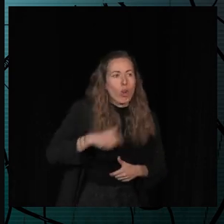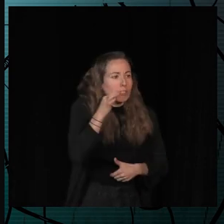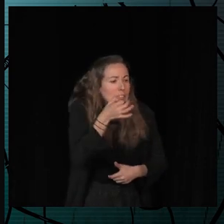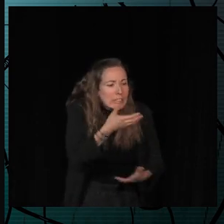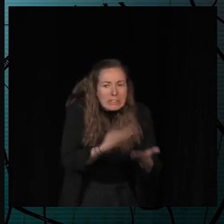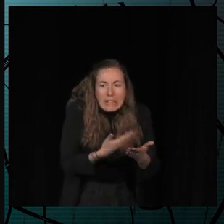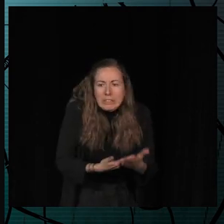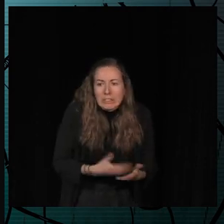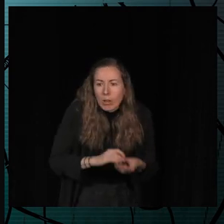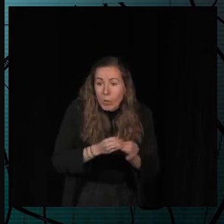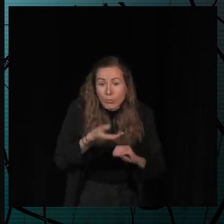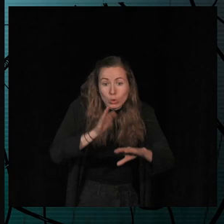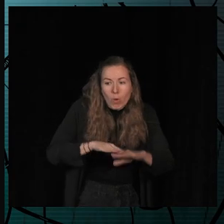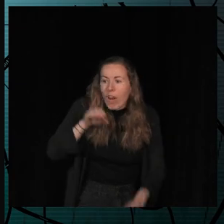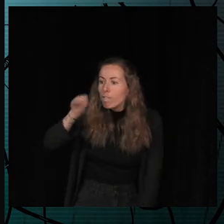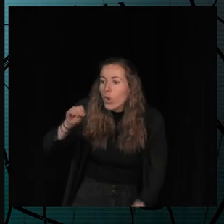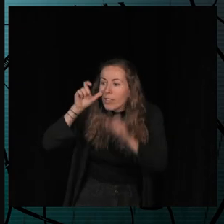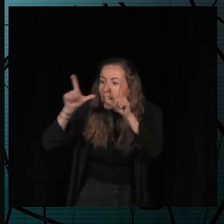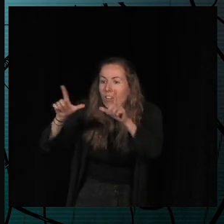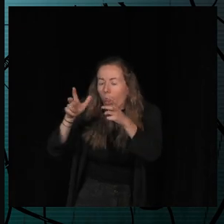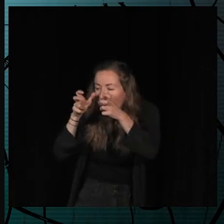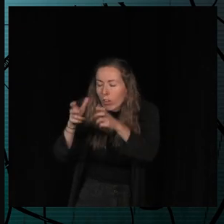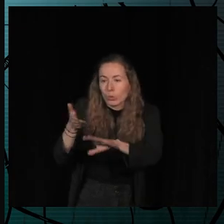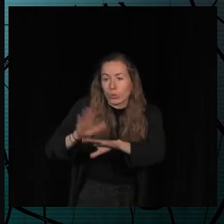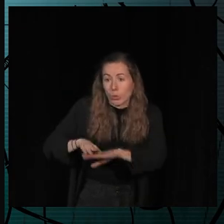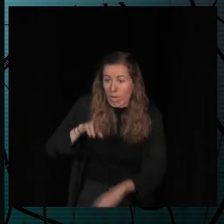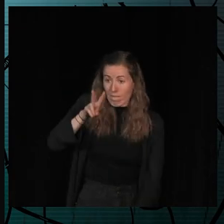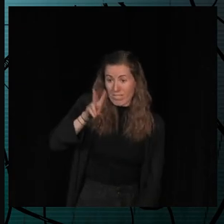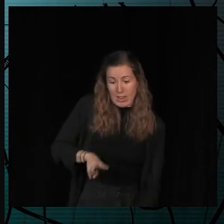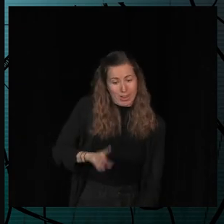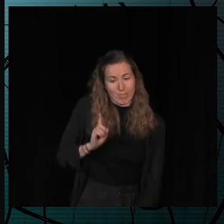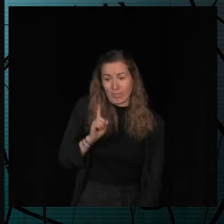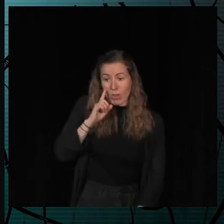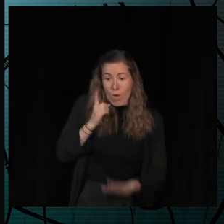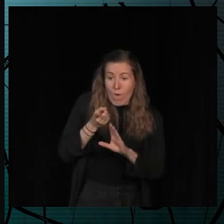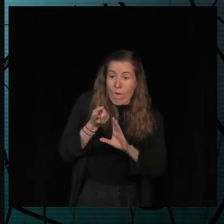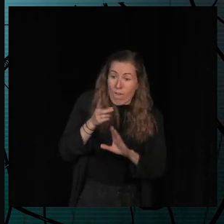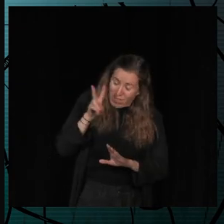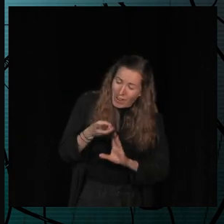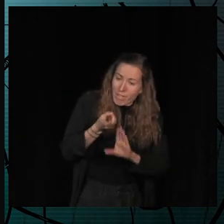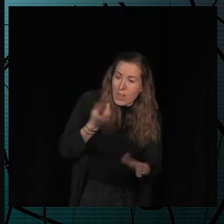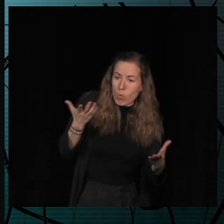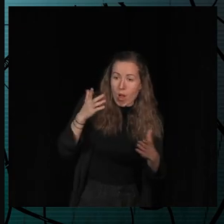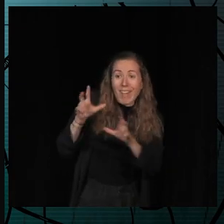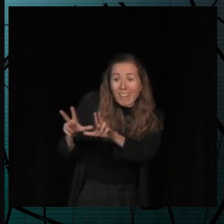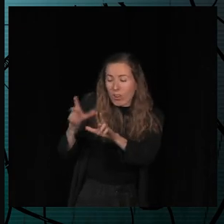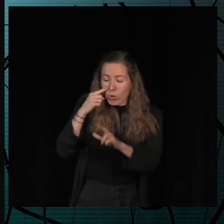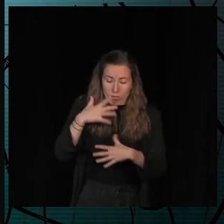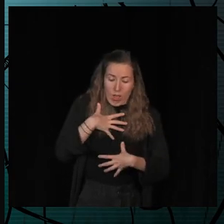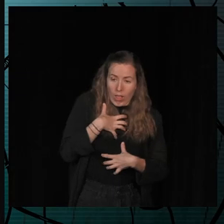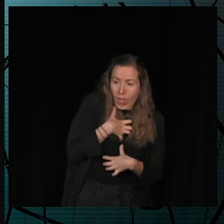lieu voilà c'est à cause des écrans sauf que bah c'est à cause d'une dépression à cause d'une anxiété à cause d'une